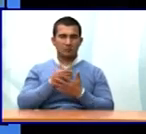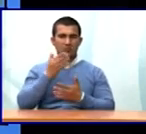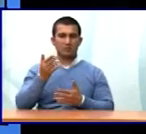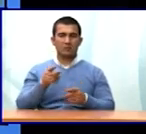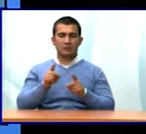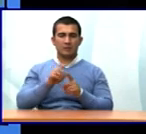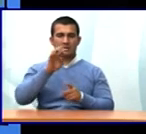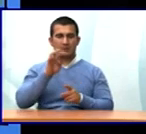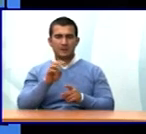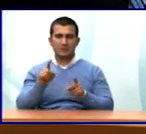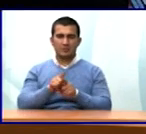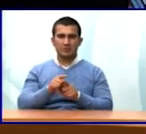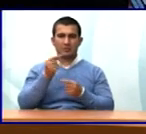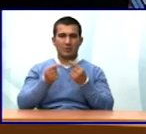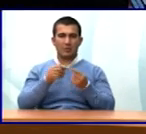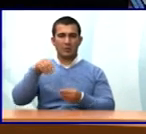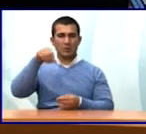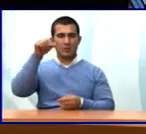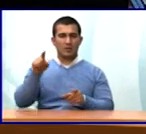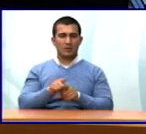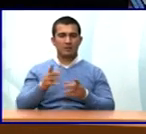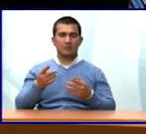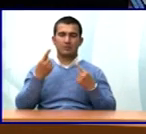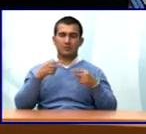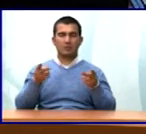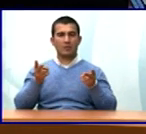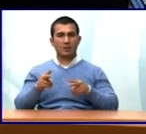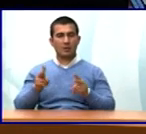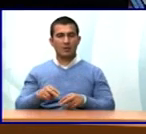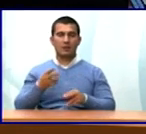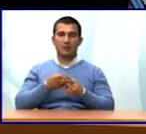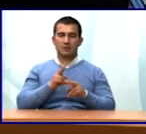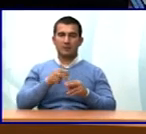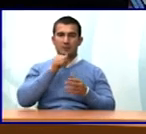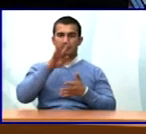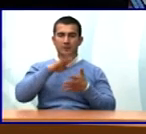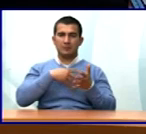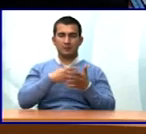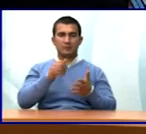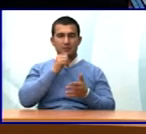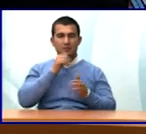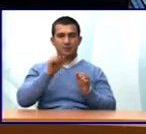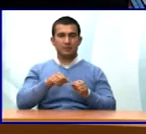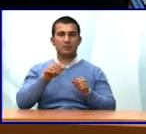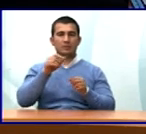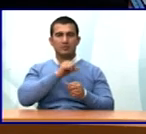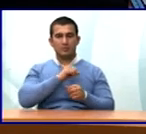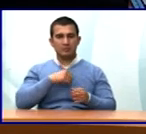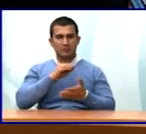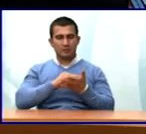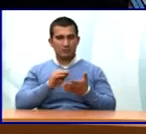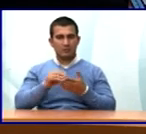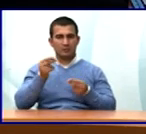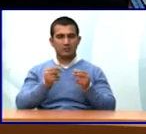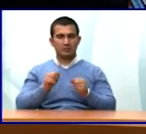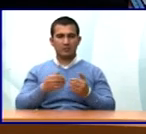donador, kukun holida. Qolganlarini o'zingiz aynan jadvaldan foydalanib tahlil qilib olasiz.